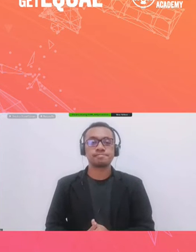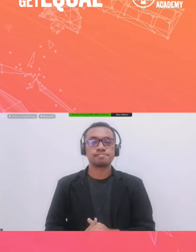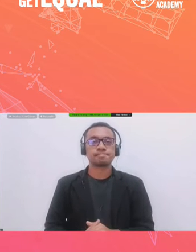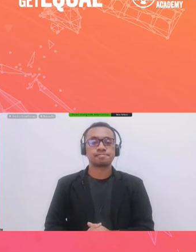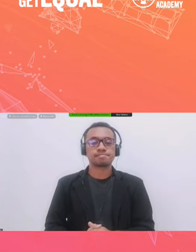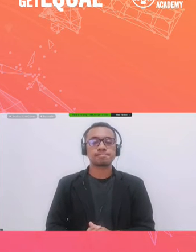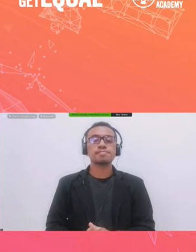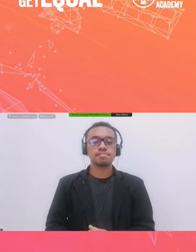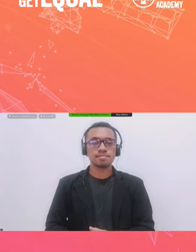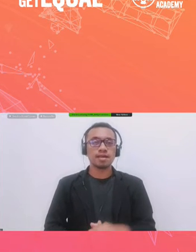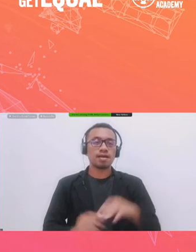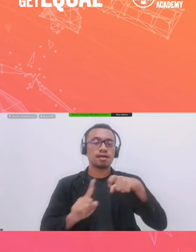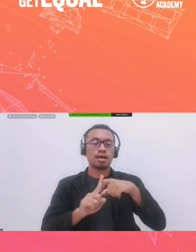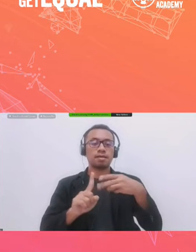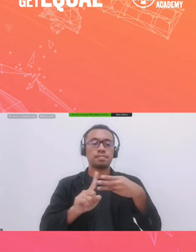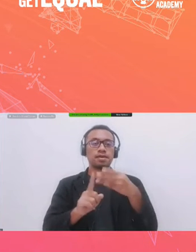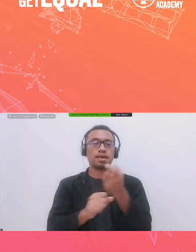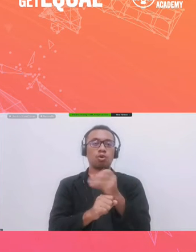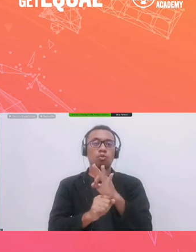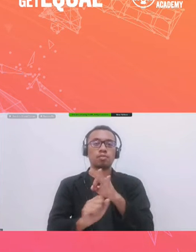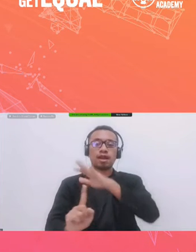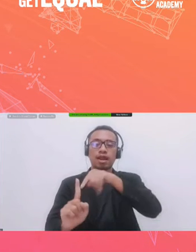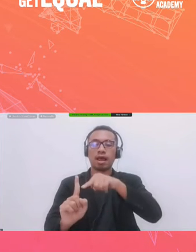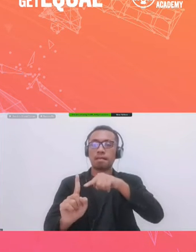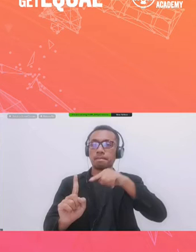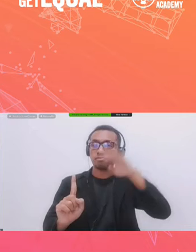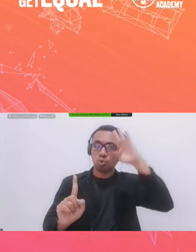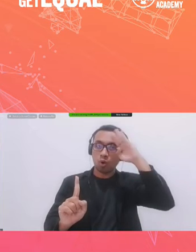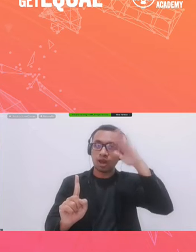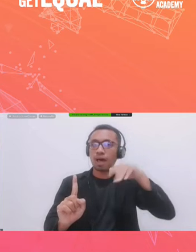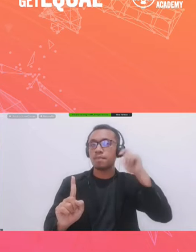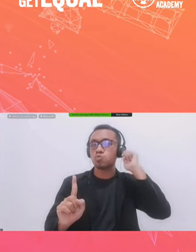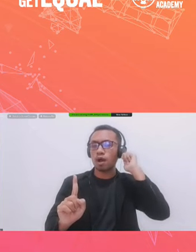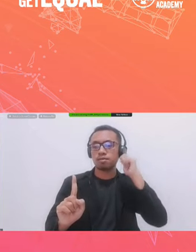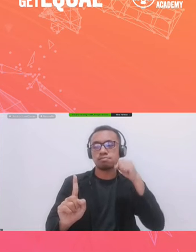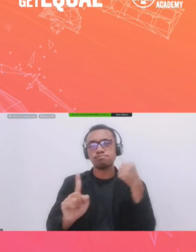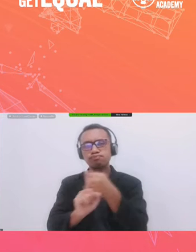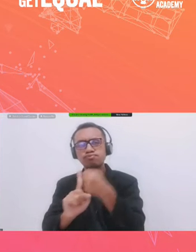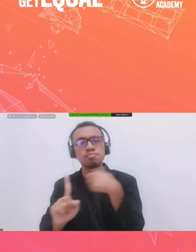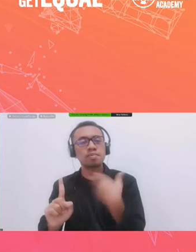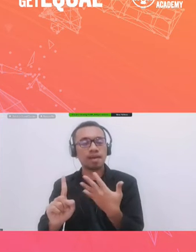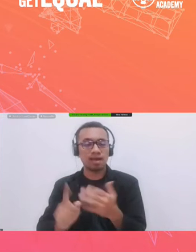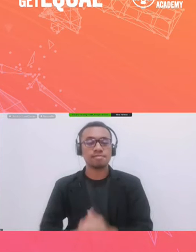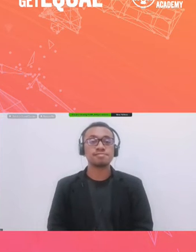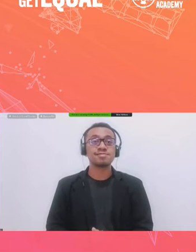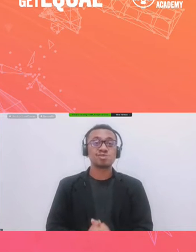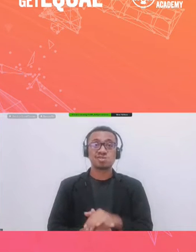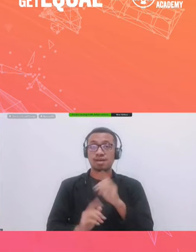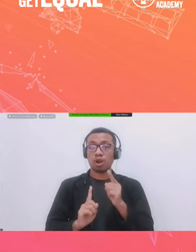KBGO ini menimpa perempuan maupun laki-laki, anak perempuan maupun. Dan jika dibiarkan, ini bisa membentuk suatu